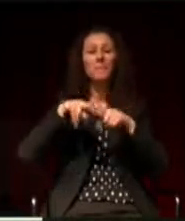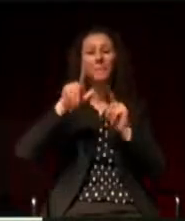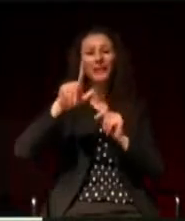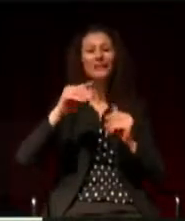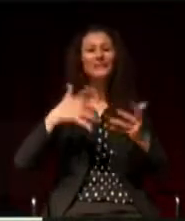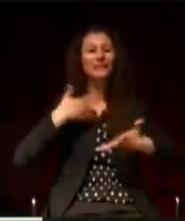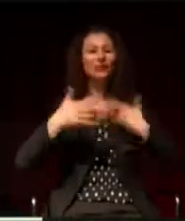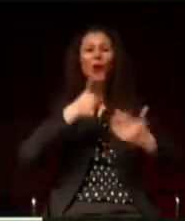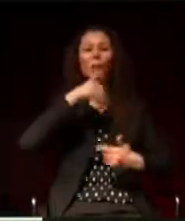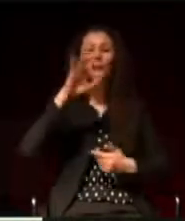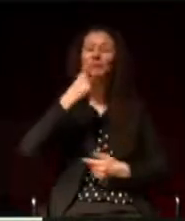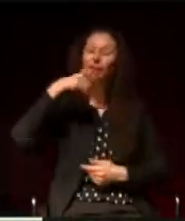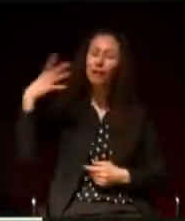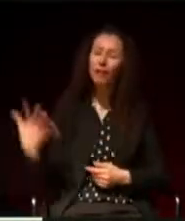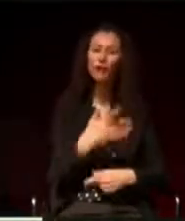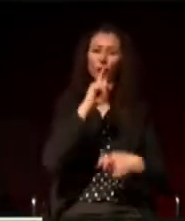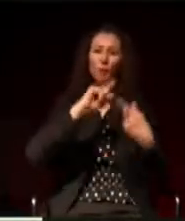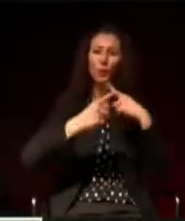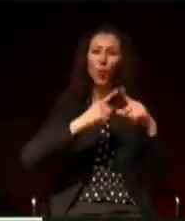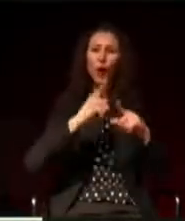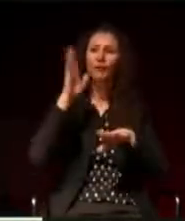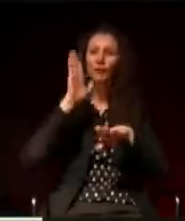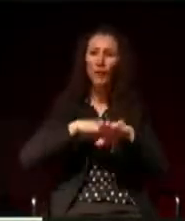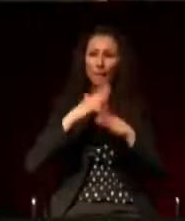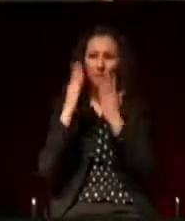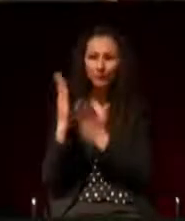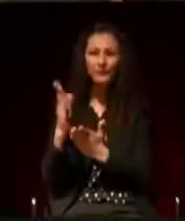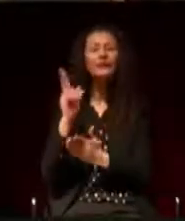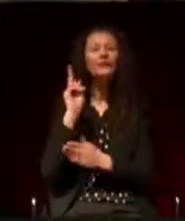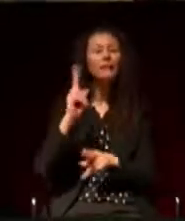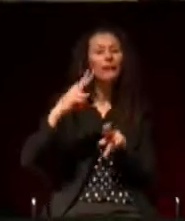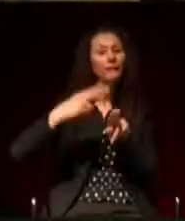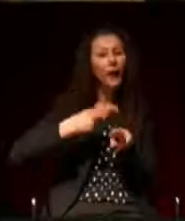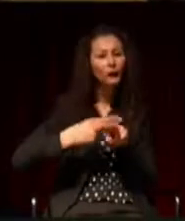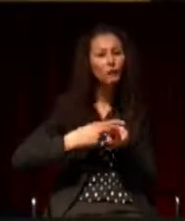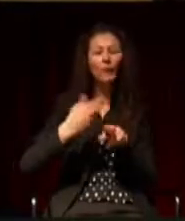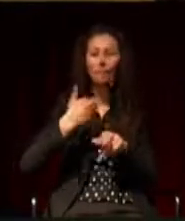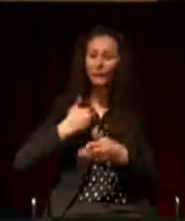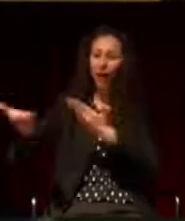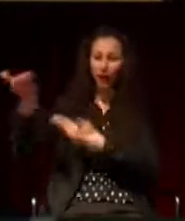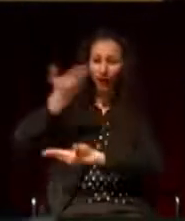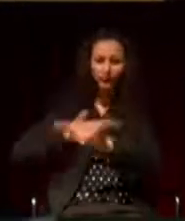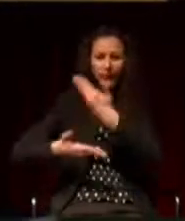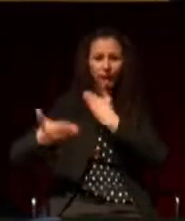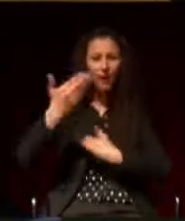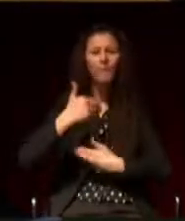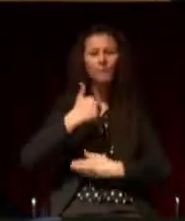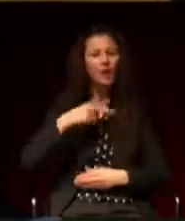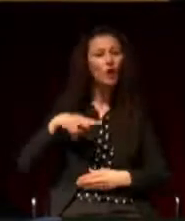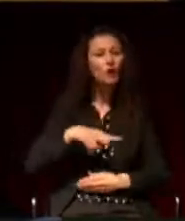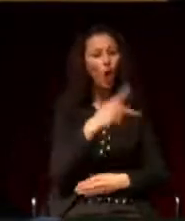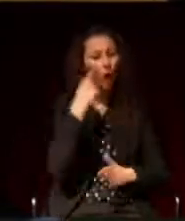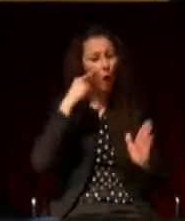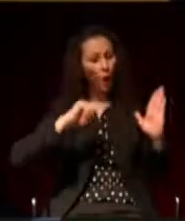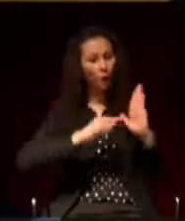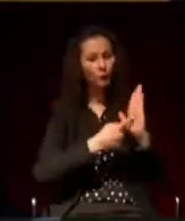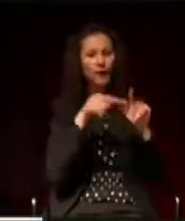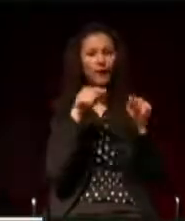Komisyonu üyemiz, yıllarca bürokratlık yapmış, kendi tecrübelerini de bize aktararak, bize yol